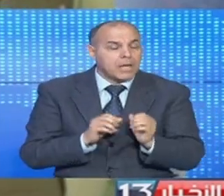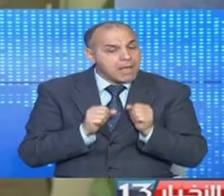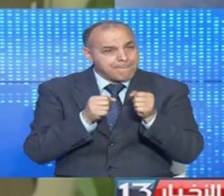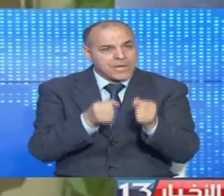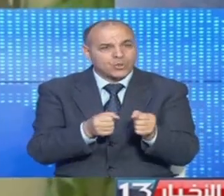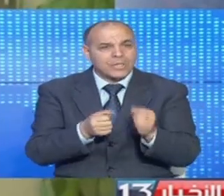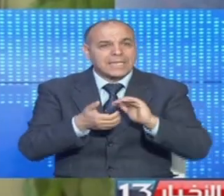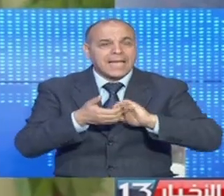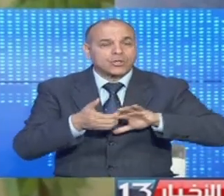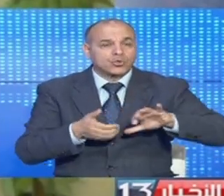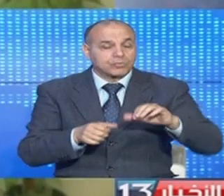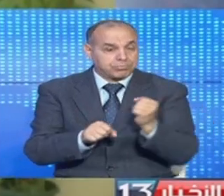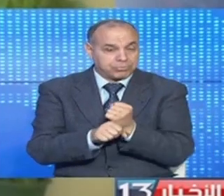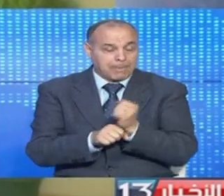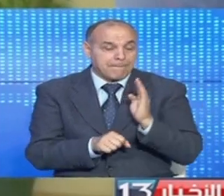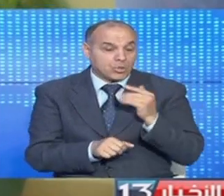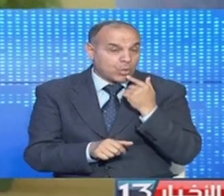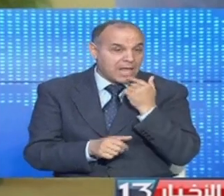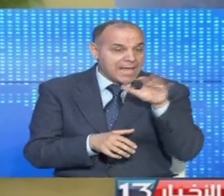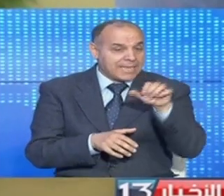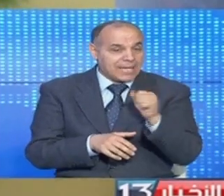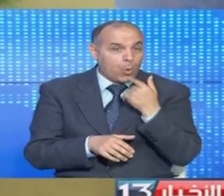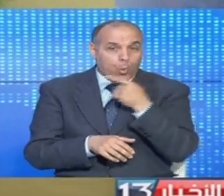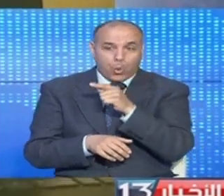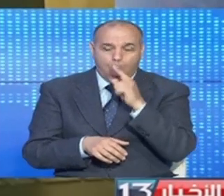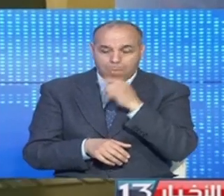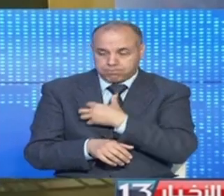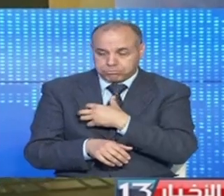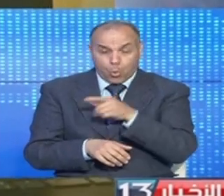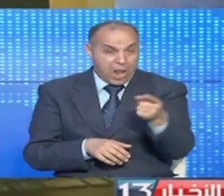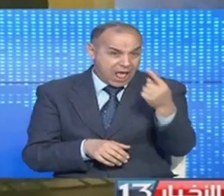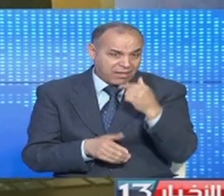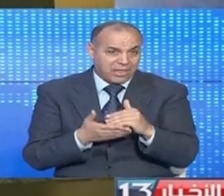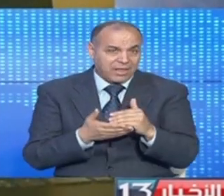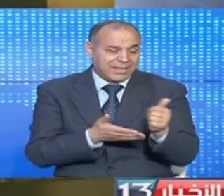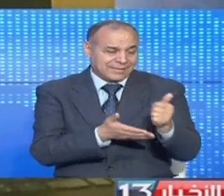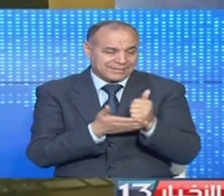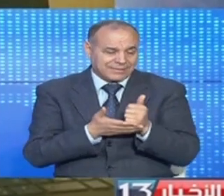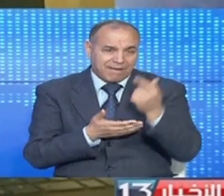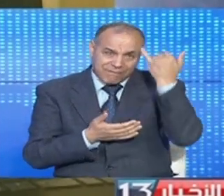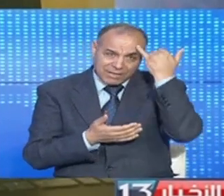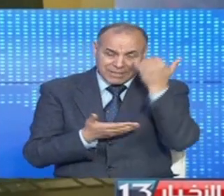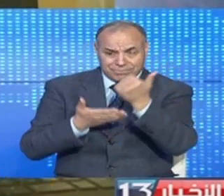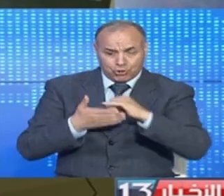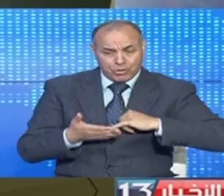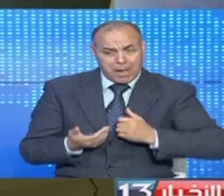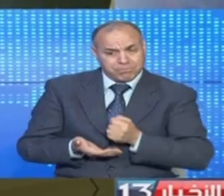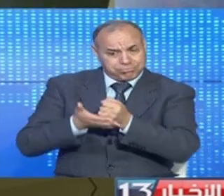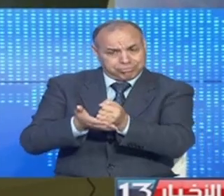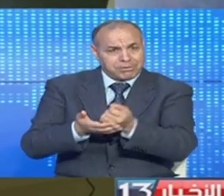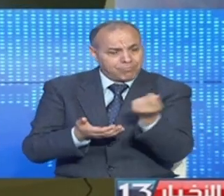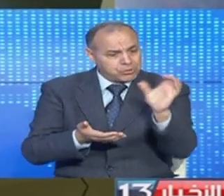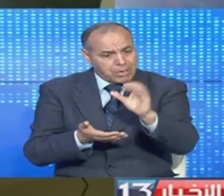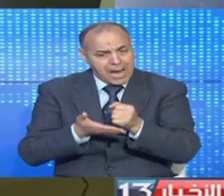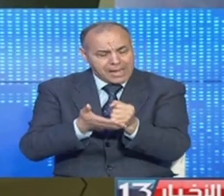ثمنه الاتحاد الجهوي للشغل بباجة داعيا كافة رجال الأعمال بالجهة لتبني هذه الأفكار الشابة ودعمها